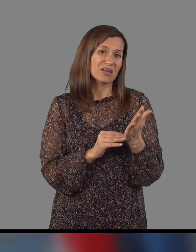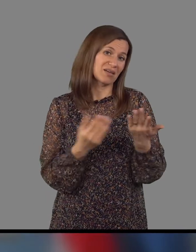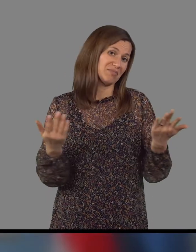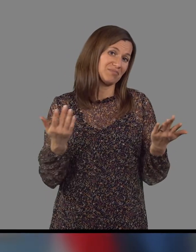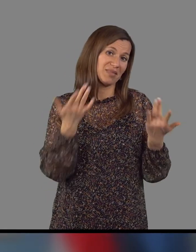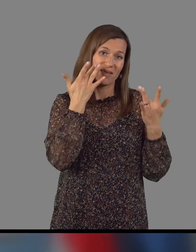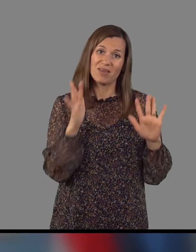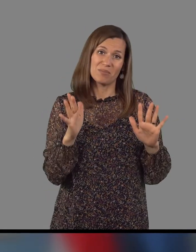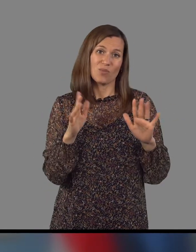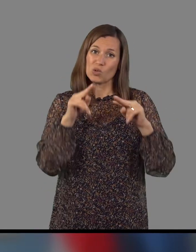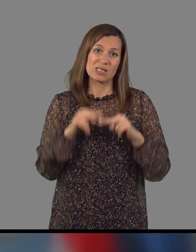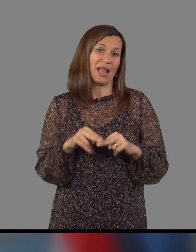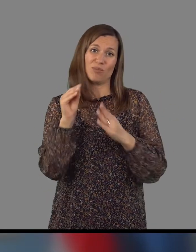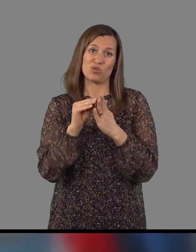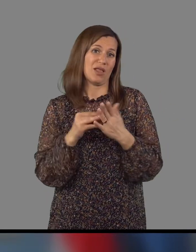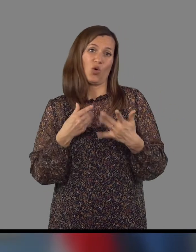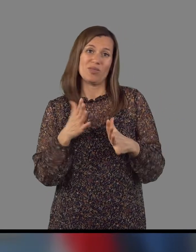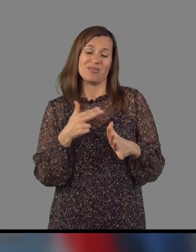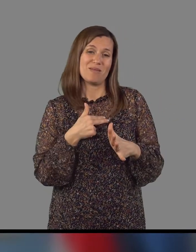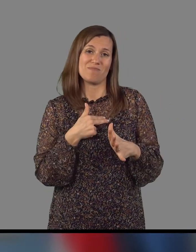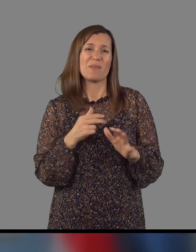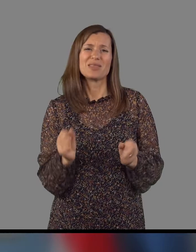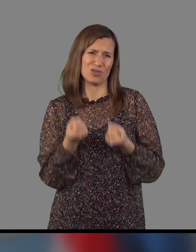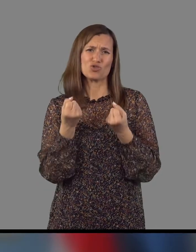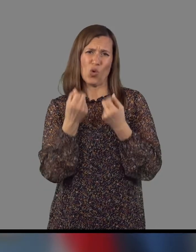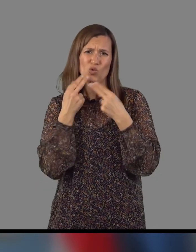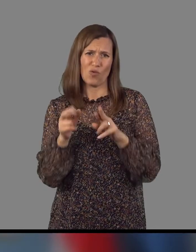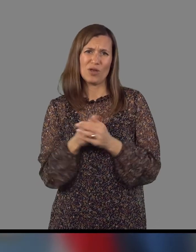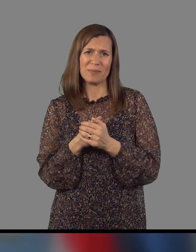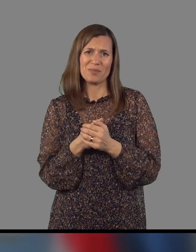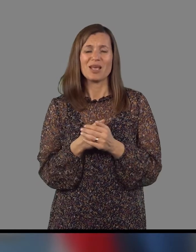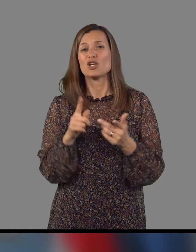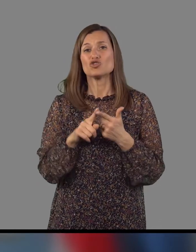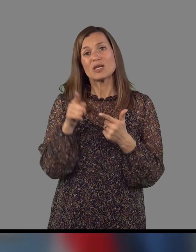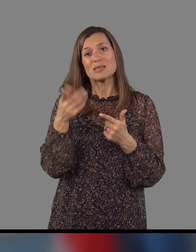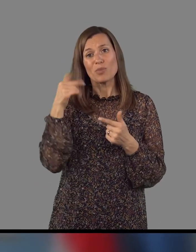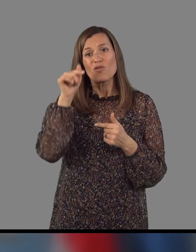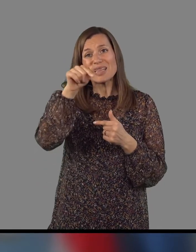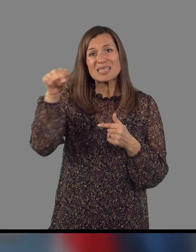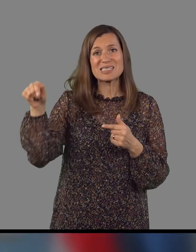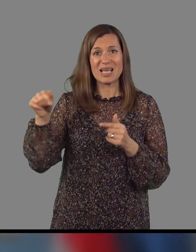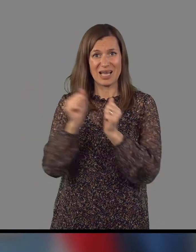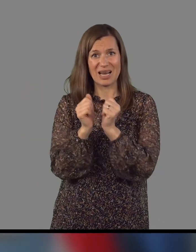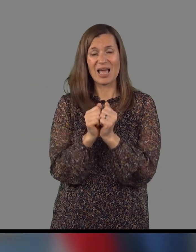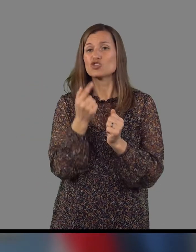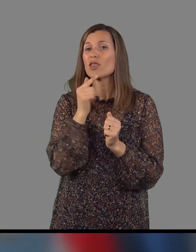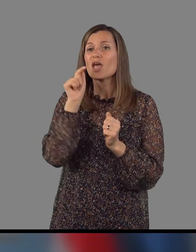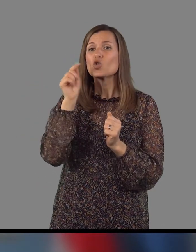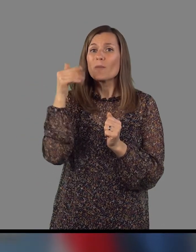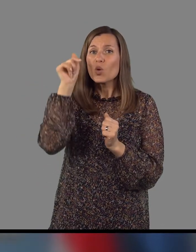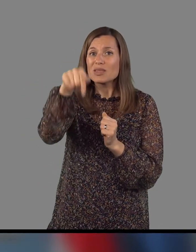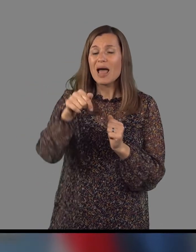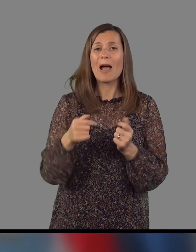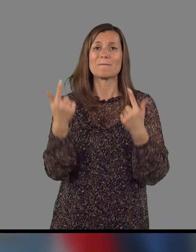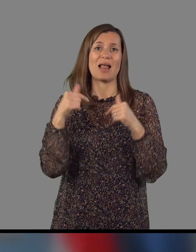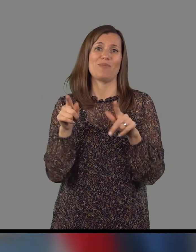na NIJZ-ju, kaj več tega, vam bi zelo težko rekla, seveda, če si bil v tistih krajih, če bi nekdo bil tam